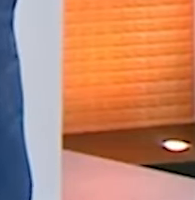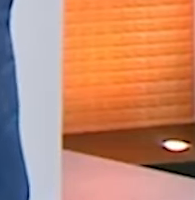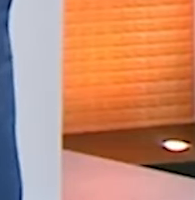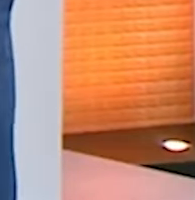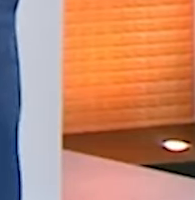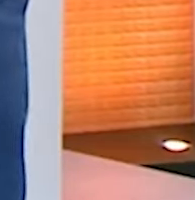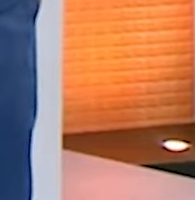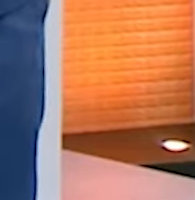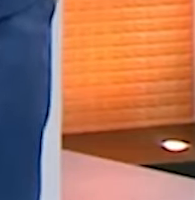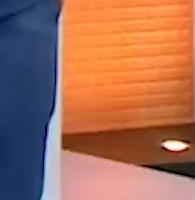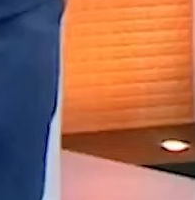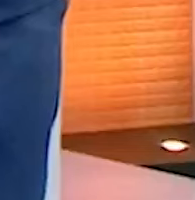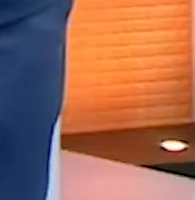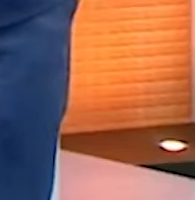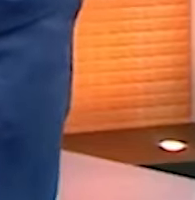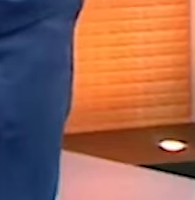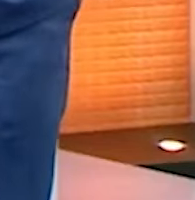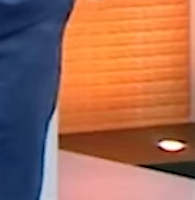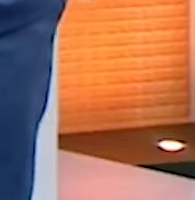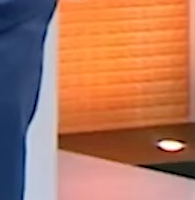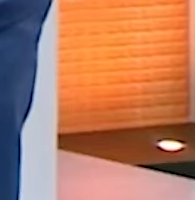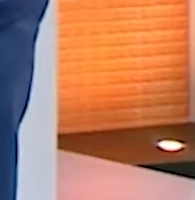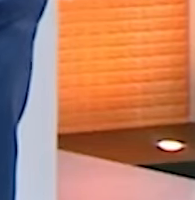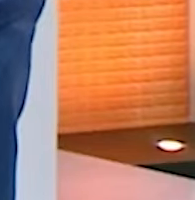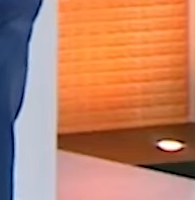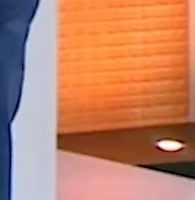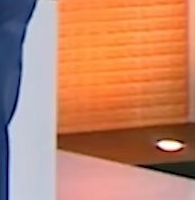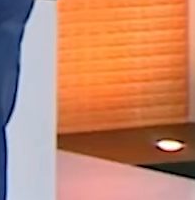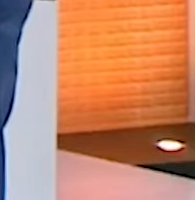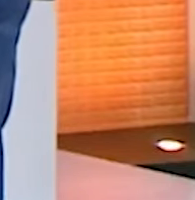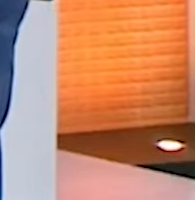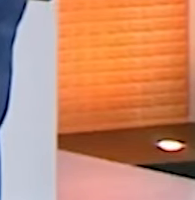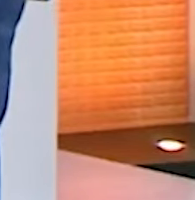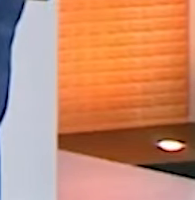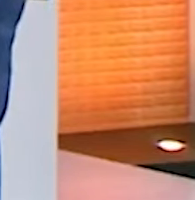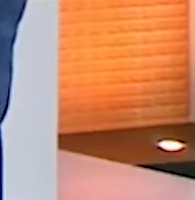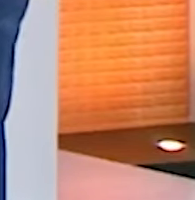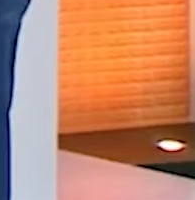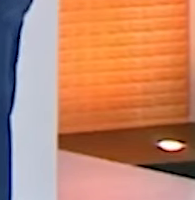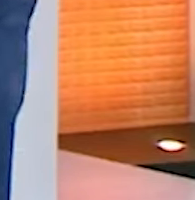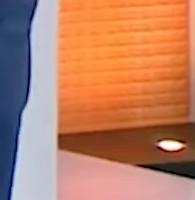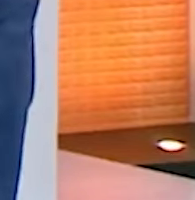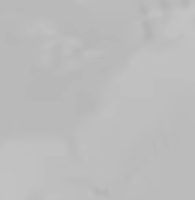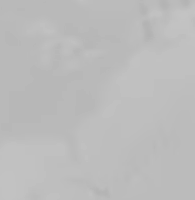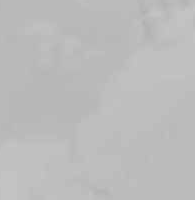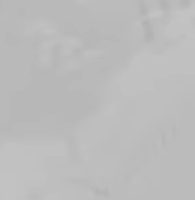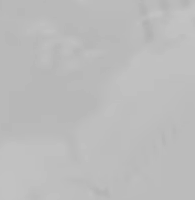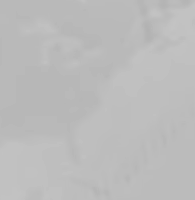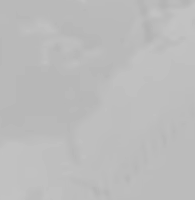Pinoy TV at sa www.gmanews.tv.